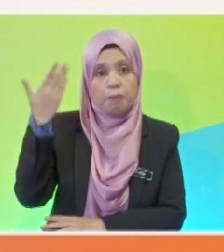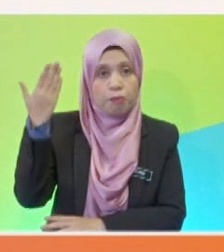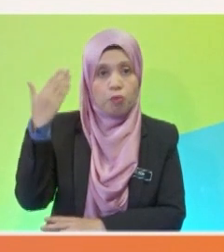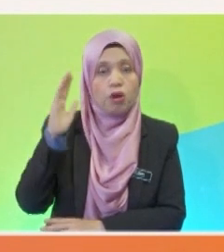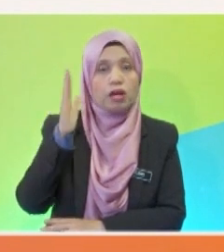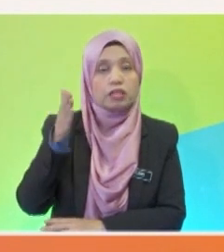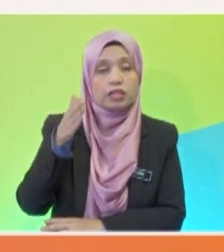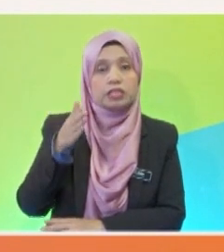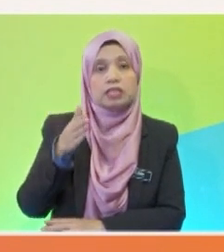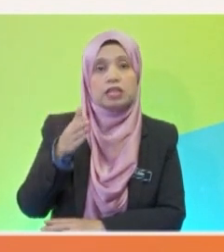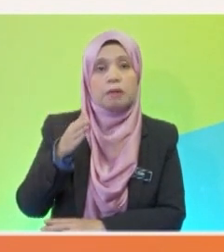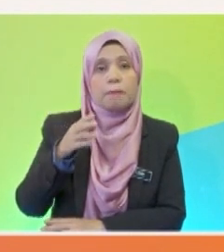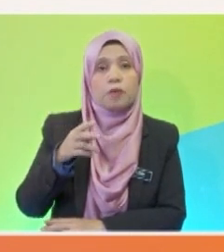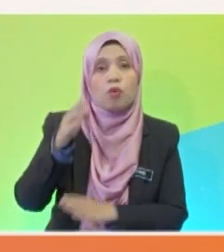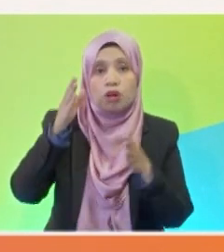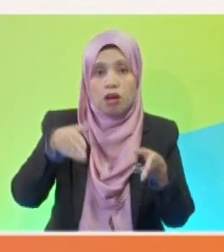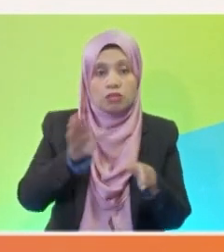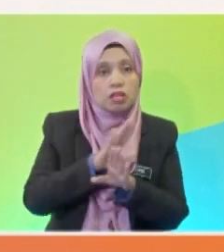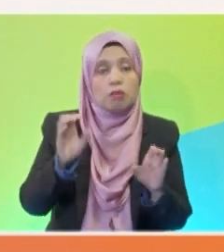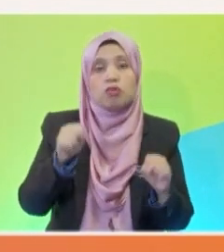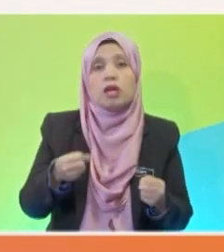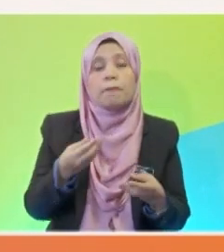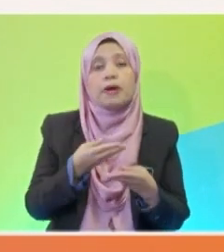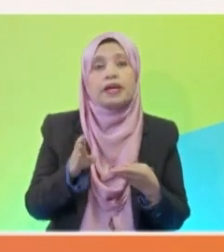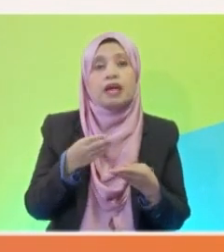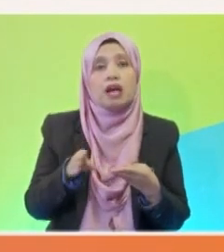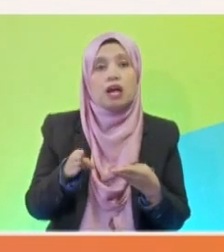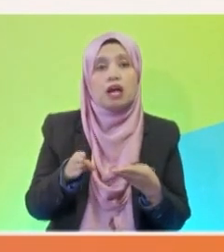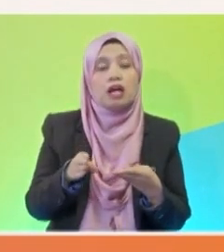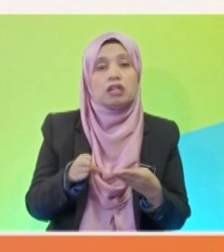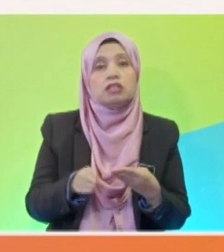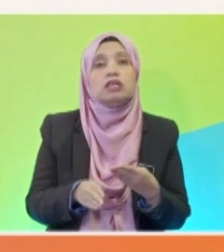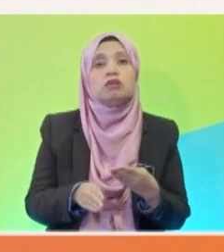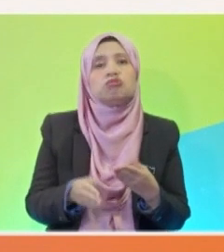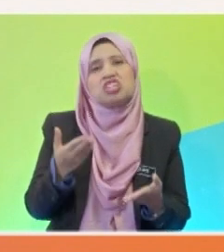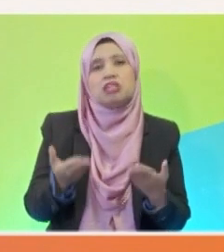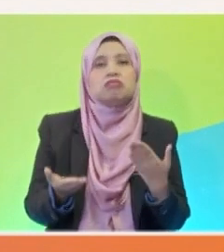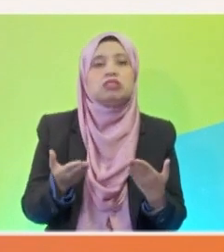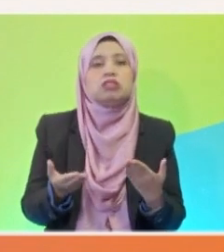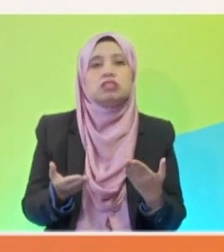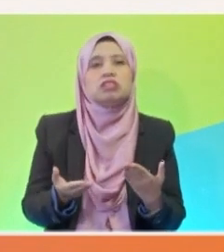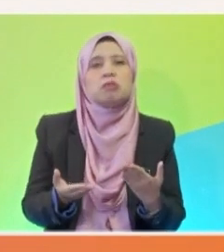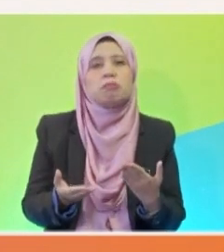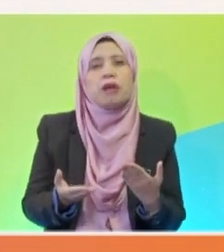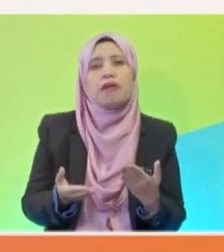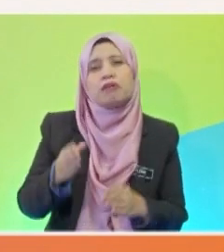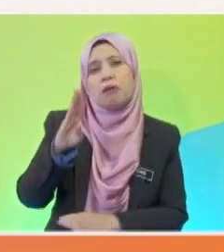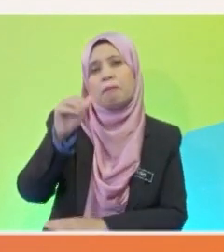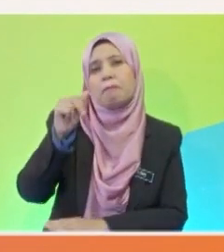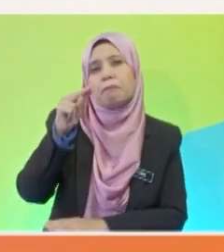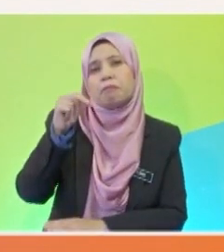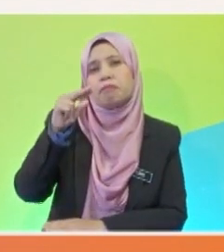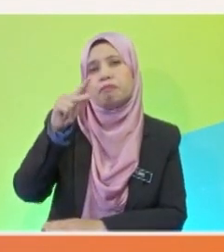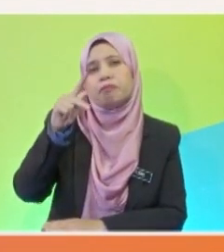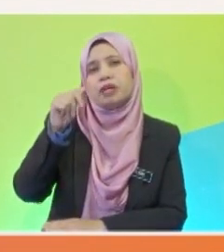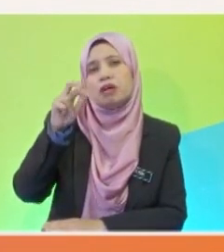ni hutang yang di mana pelanggan tak boleh nak bayar, Nisa. Sama ada dihilang ataupun dia muflis, jadi dia tak boleh bayar. Jadi kita kena buat pelarasan daripada akaun belum